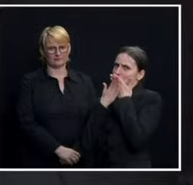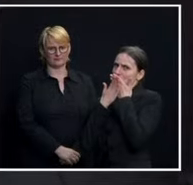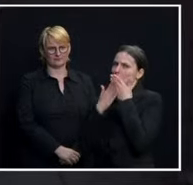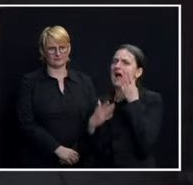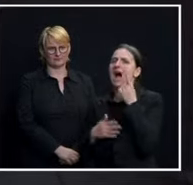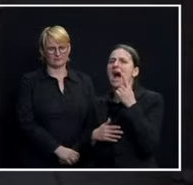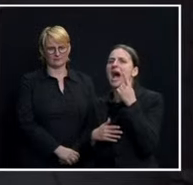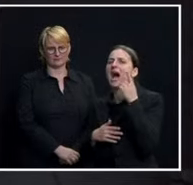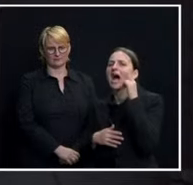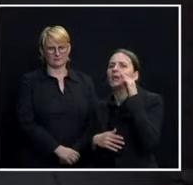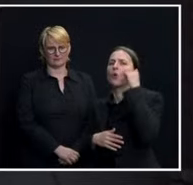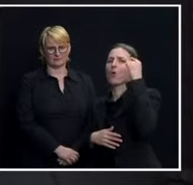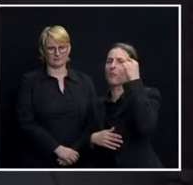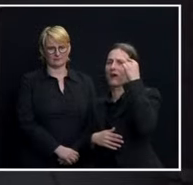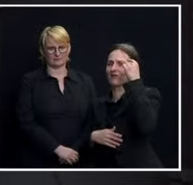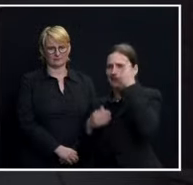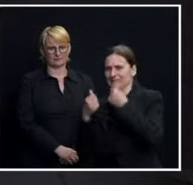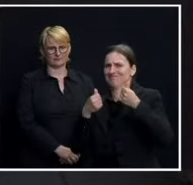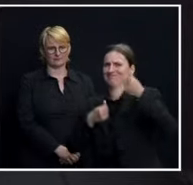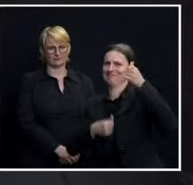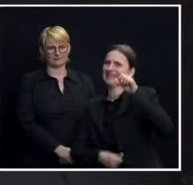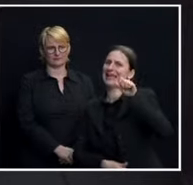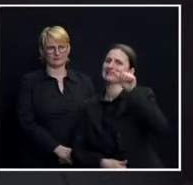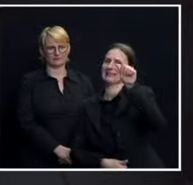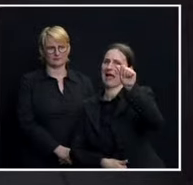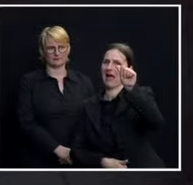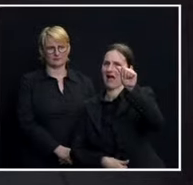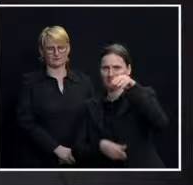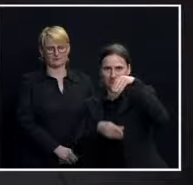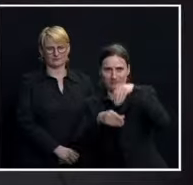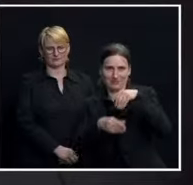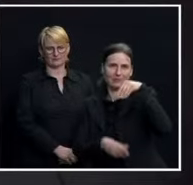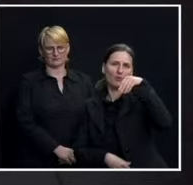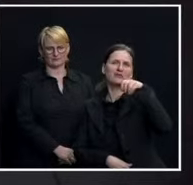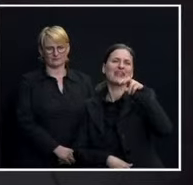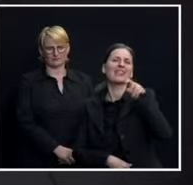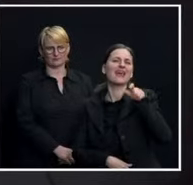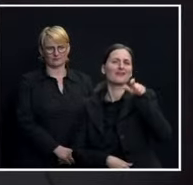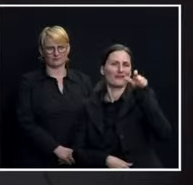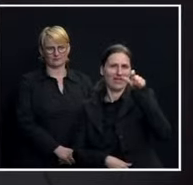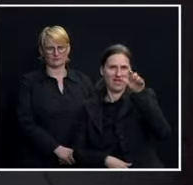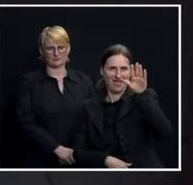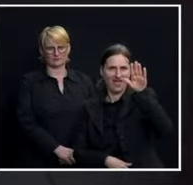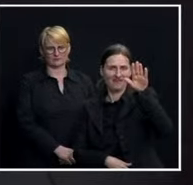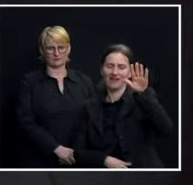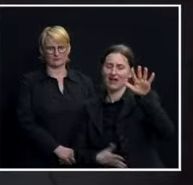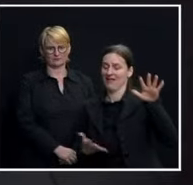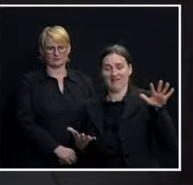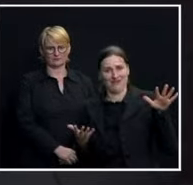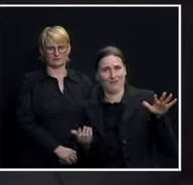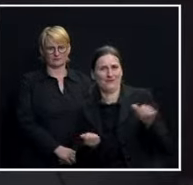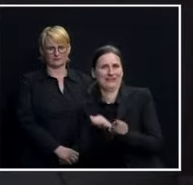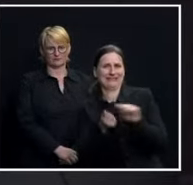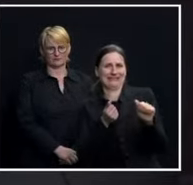Großväter ein ziemlich hohes Tier der SA gewesen ist und in Nordrhein-Westfalen an einer Vernichtung, einer Abfackelung einer